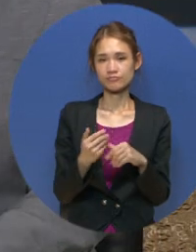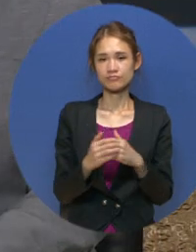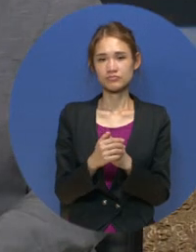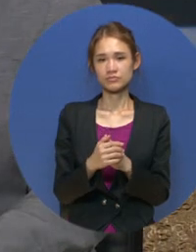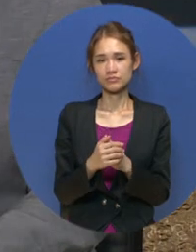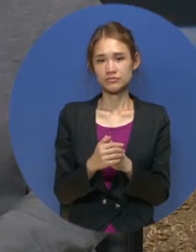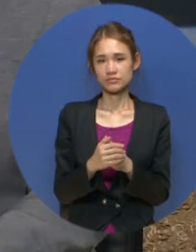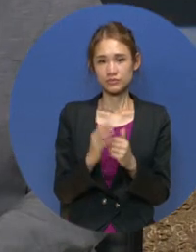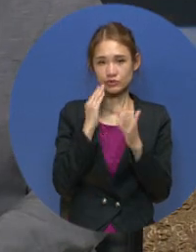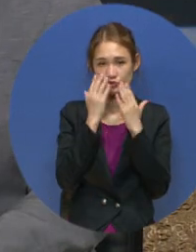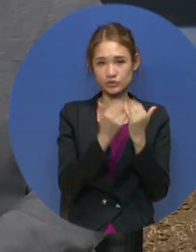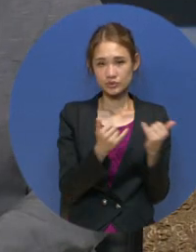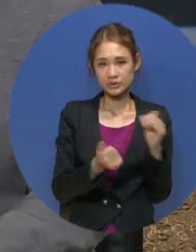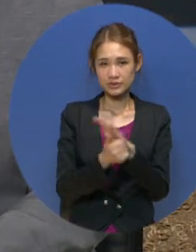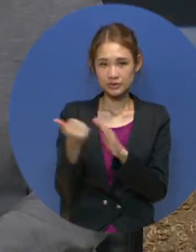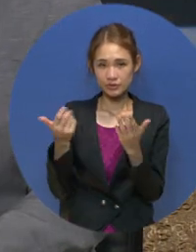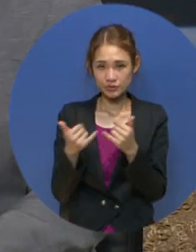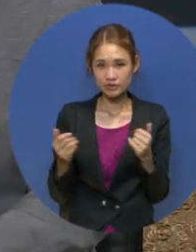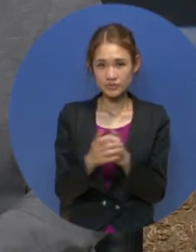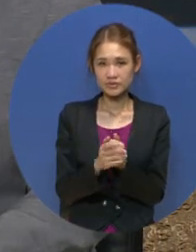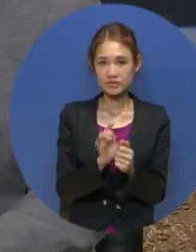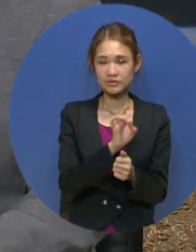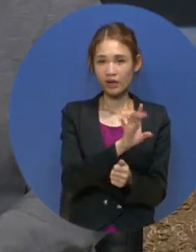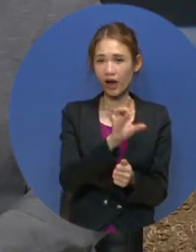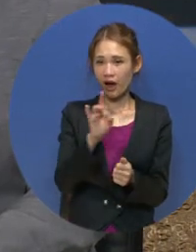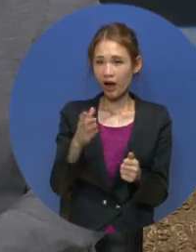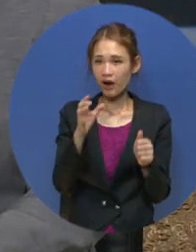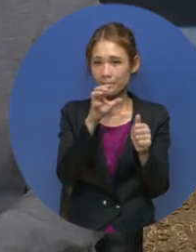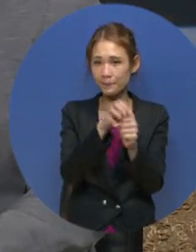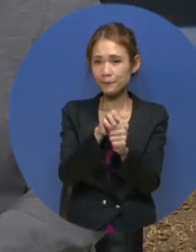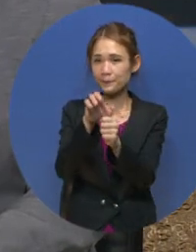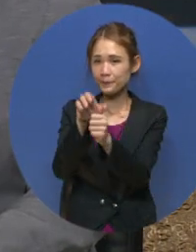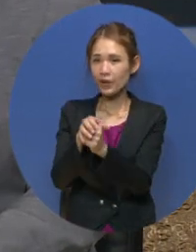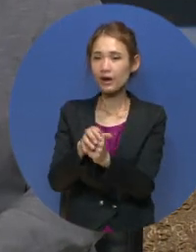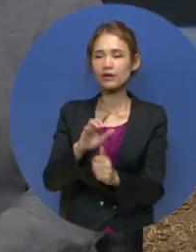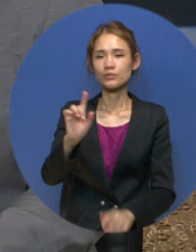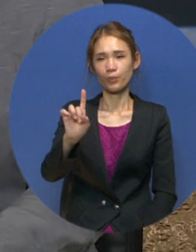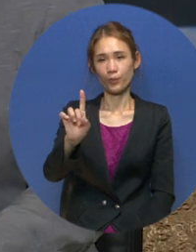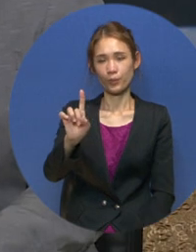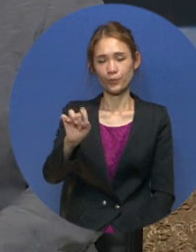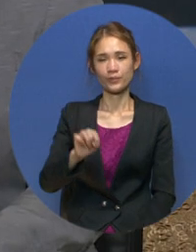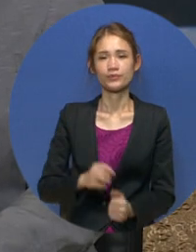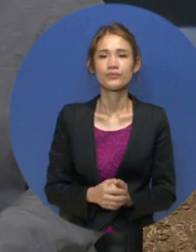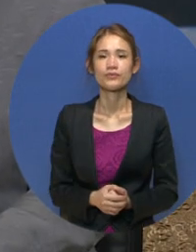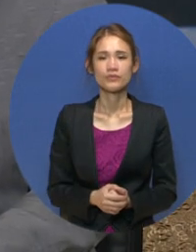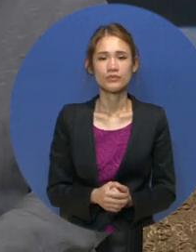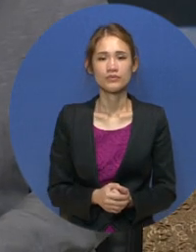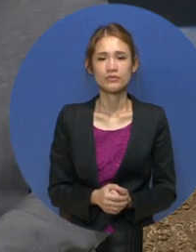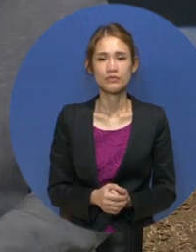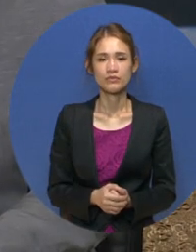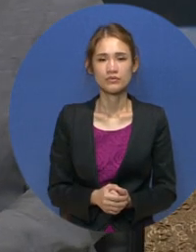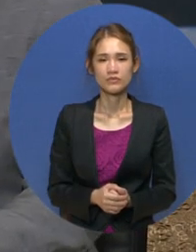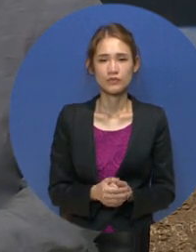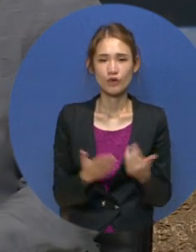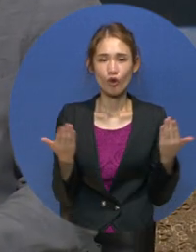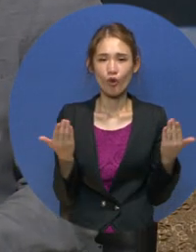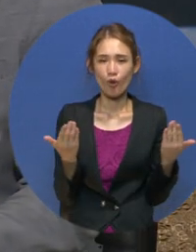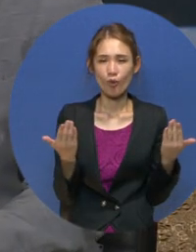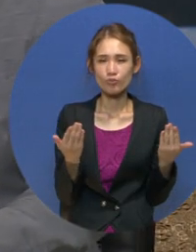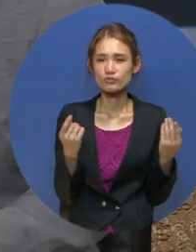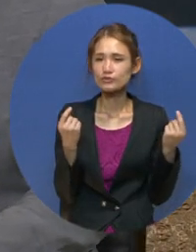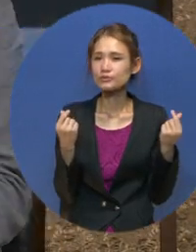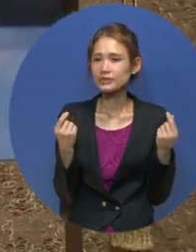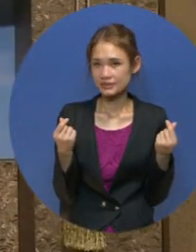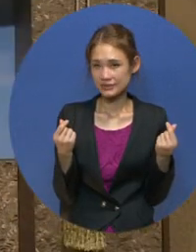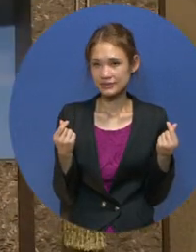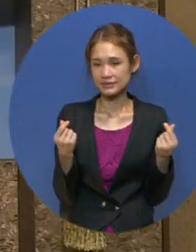그렇다면 숲 직원분들과 또 희망 직원분들이 네. 이 각각 어떤 업무를 담당하시나요? 거의 업무가 비슷하다고 보시면